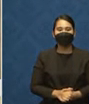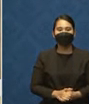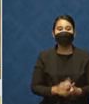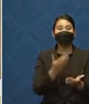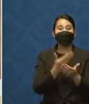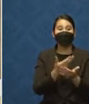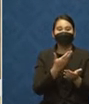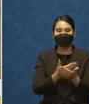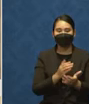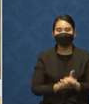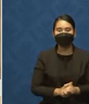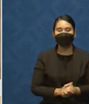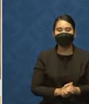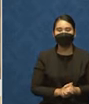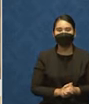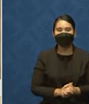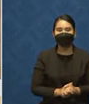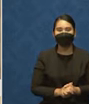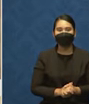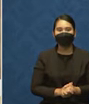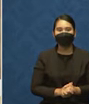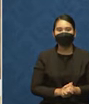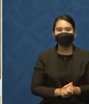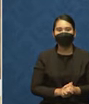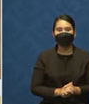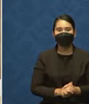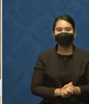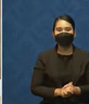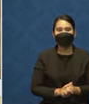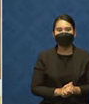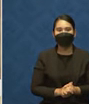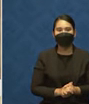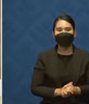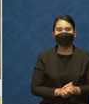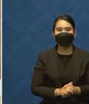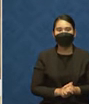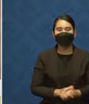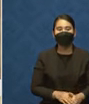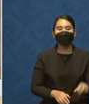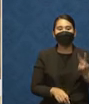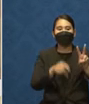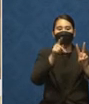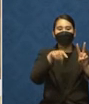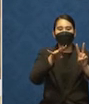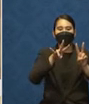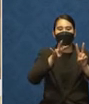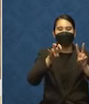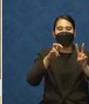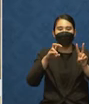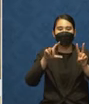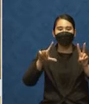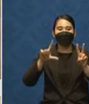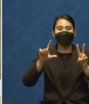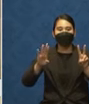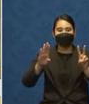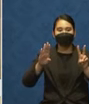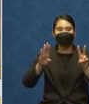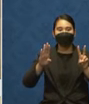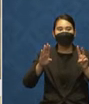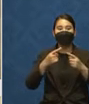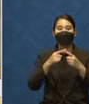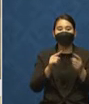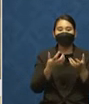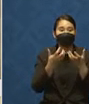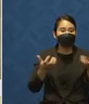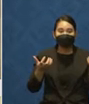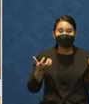คาครับท่านประธานครับลำละ 2,700 ล้านบาทแต่ไม่มีอาวุธใด